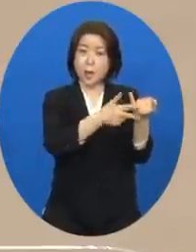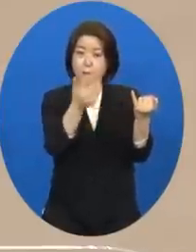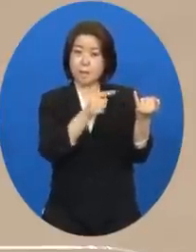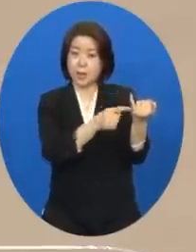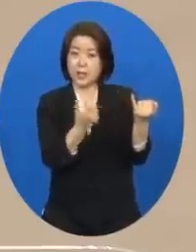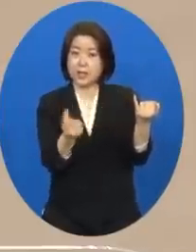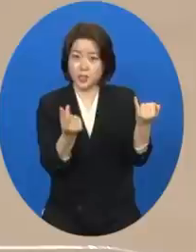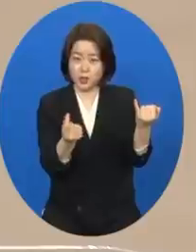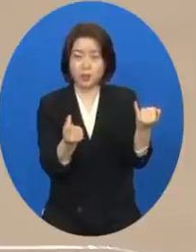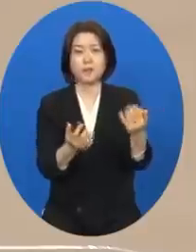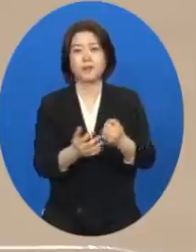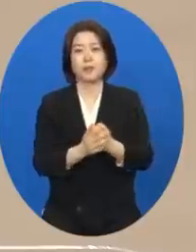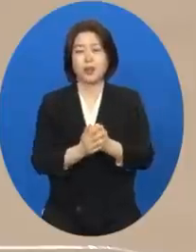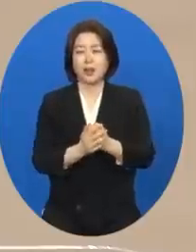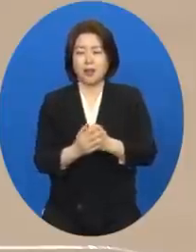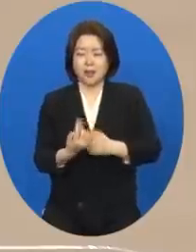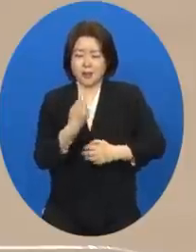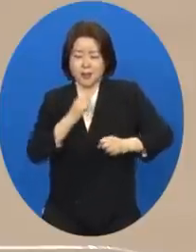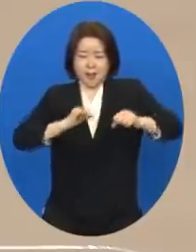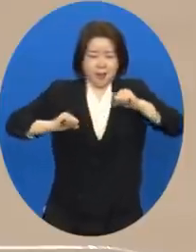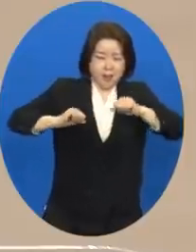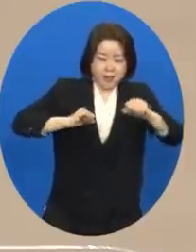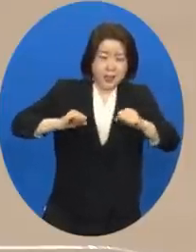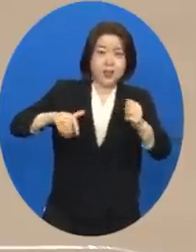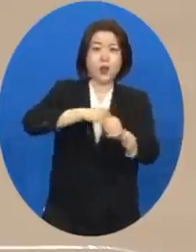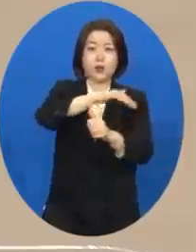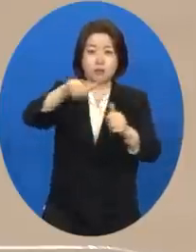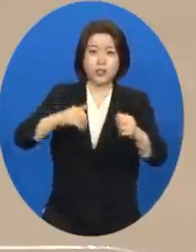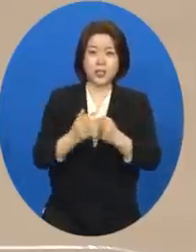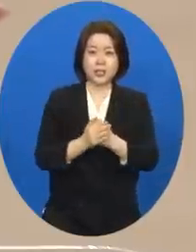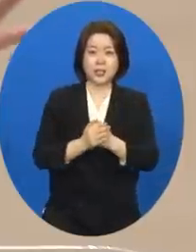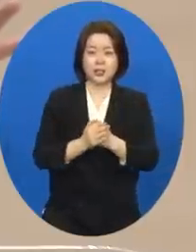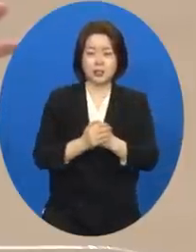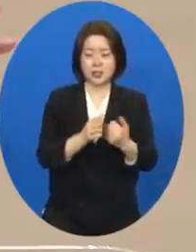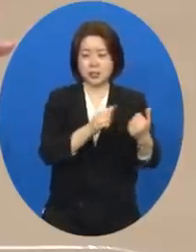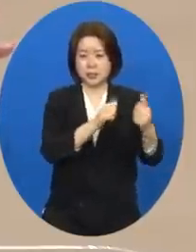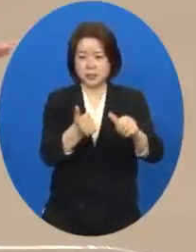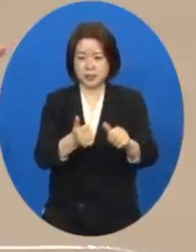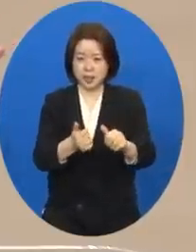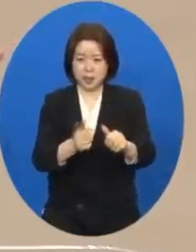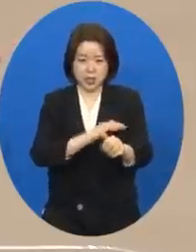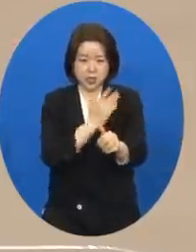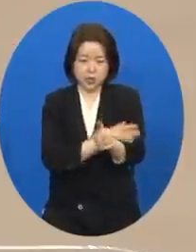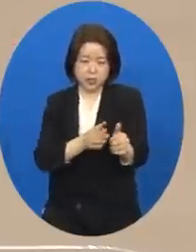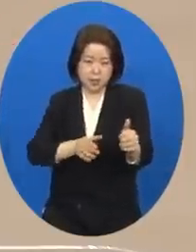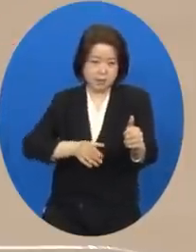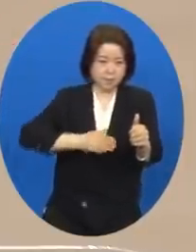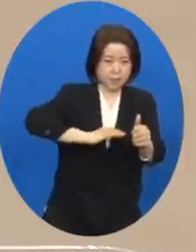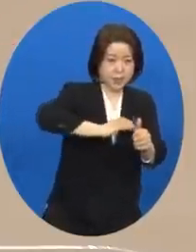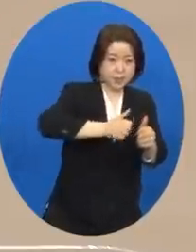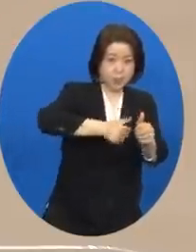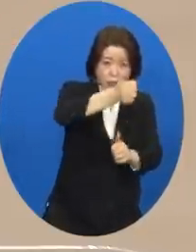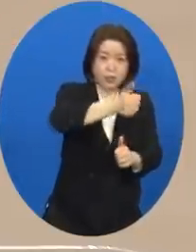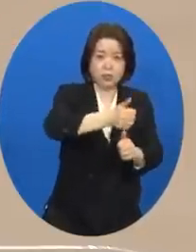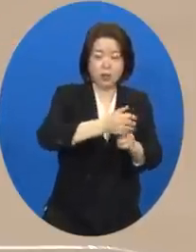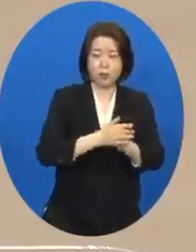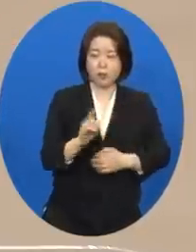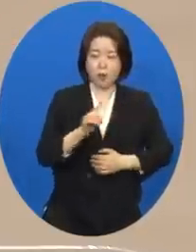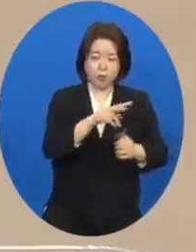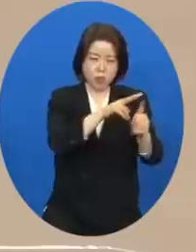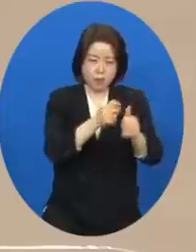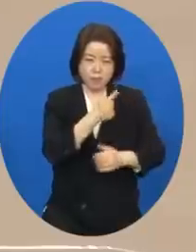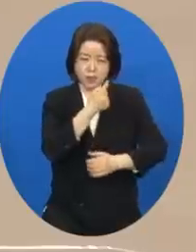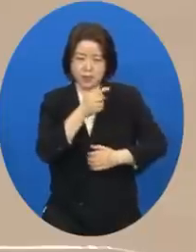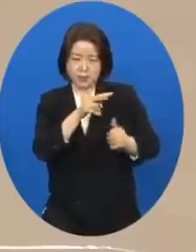그런 생동감이 있는 분이 사망의 권세를 이겼어요 어떤 미움과 증오도